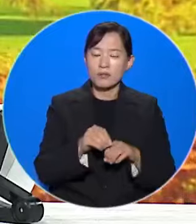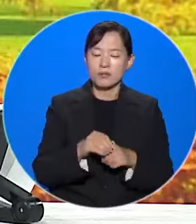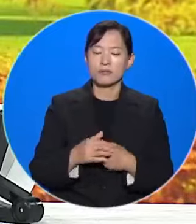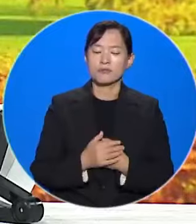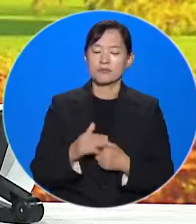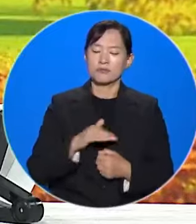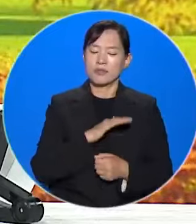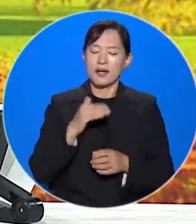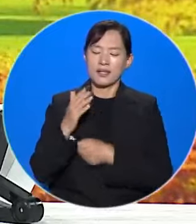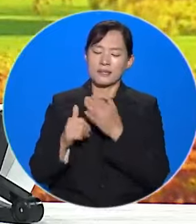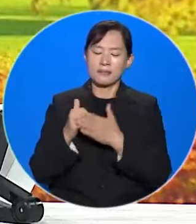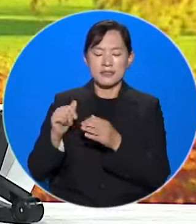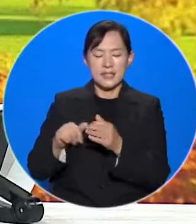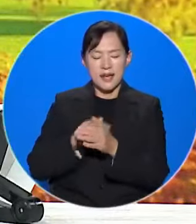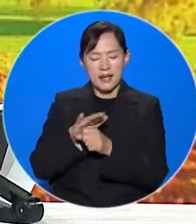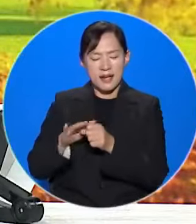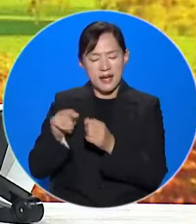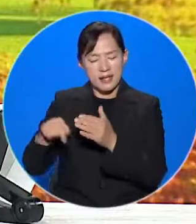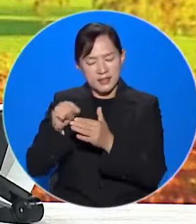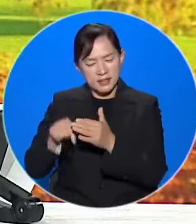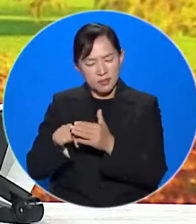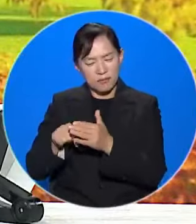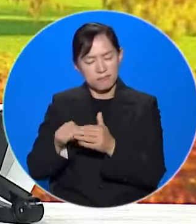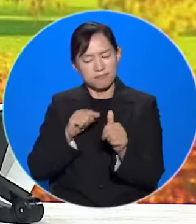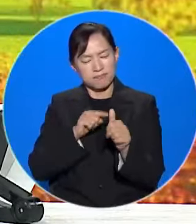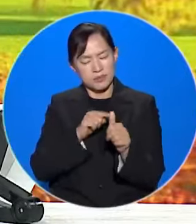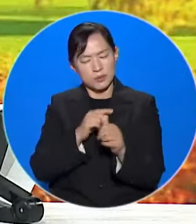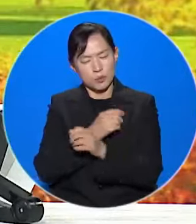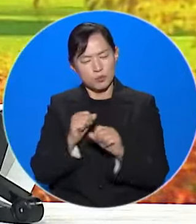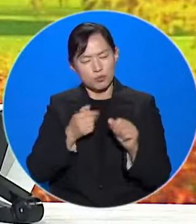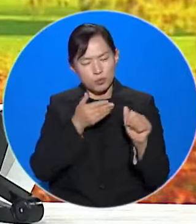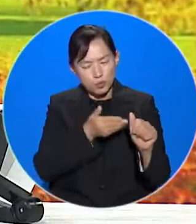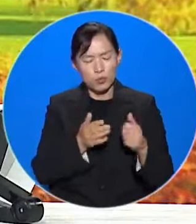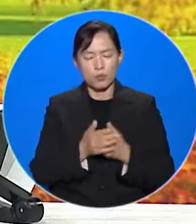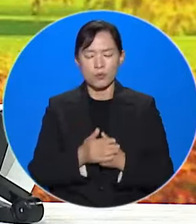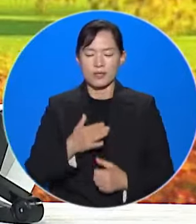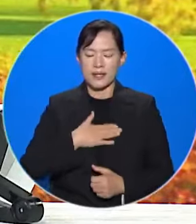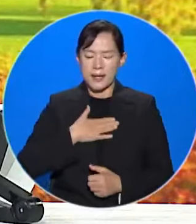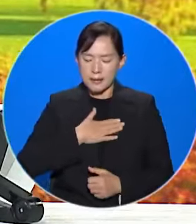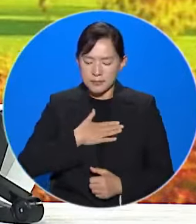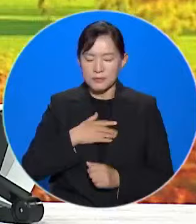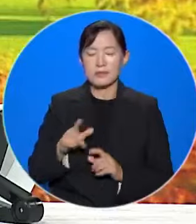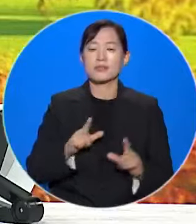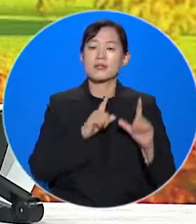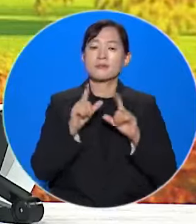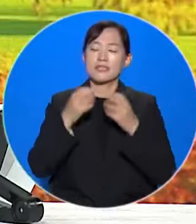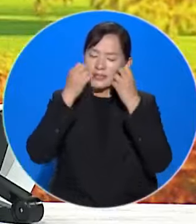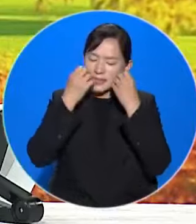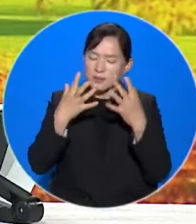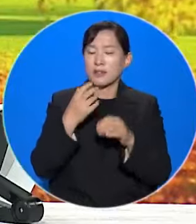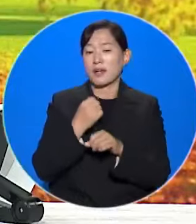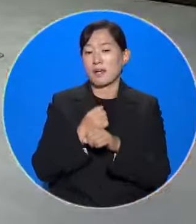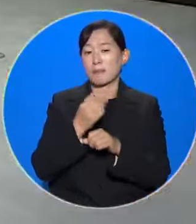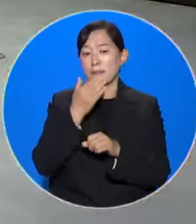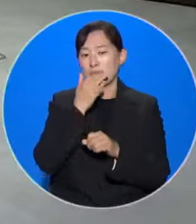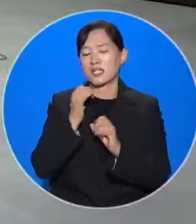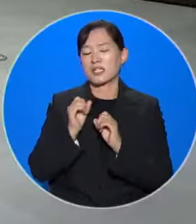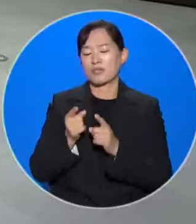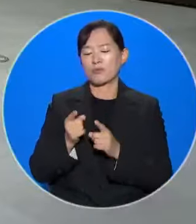우리가 하나님의 사랑 안에서 그 사람을 용서하며 우리의 감정과 삶을 새롭게 할 수 있는